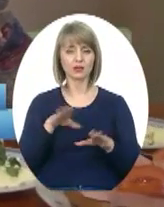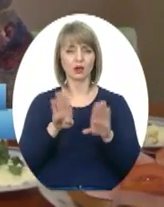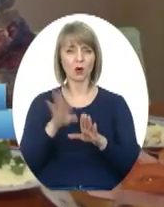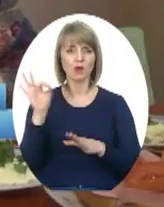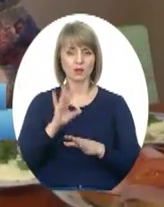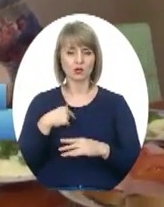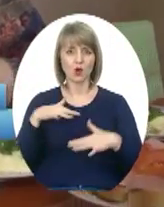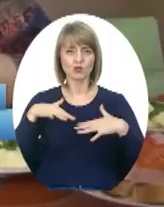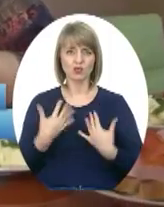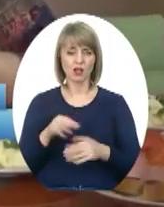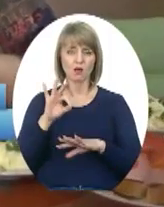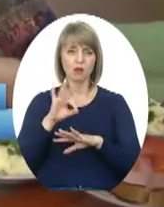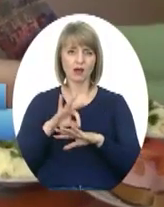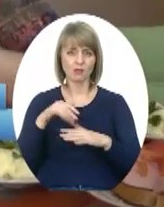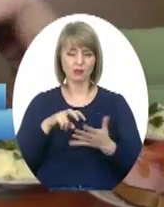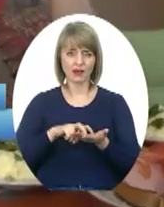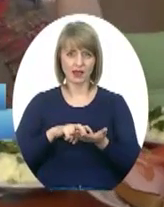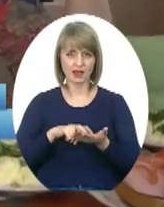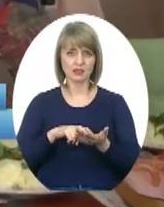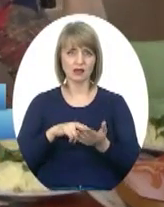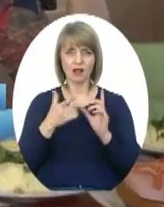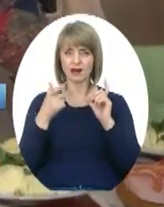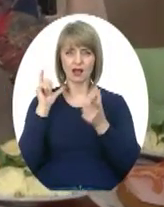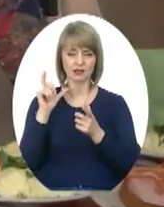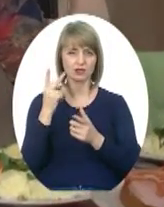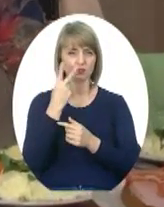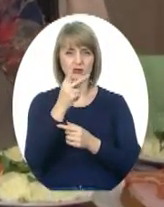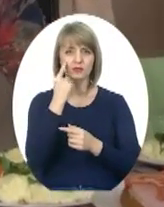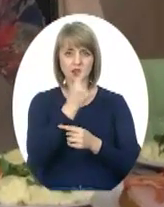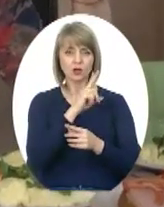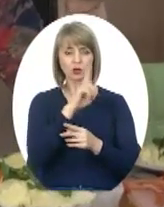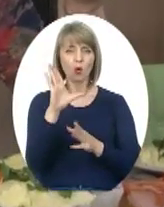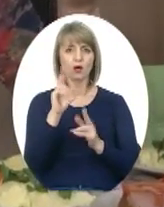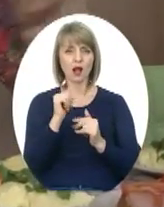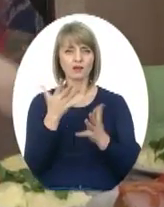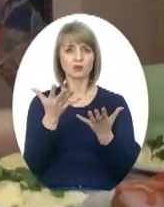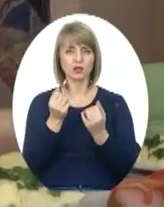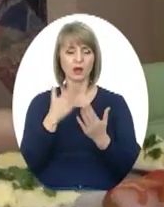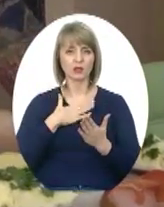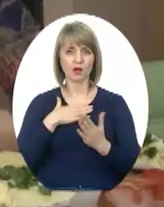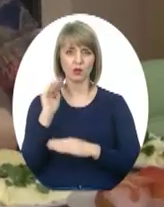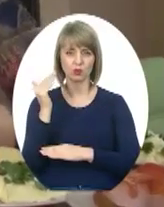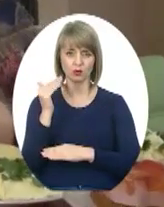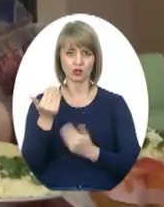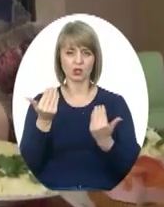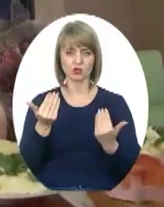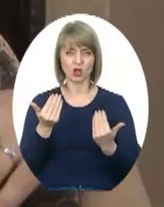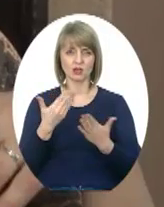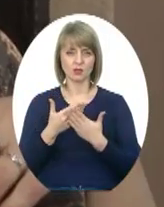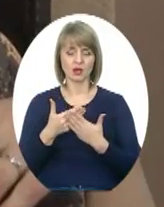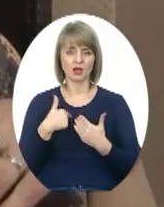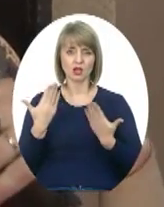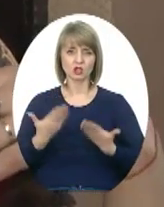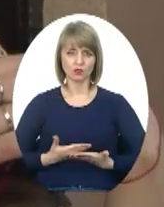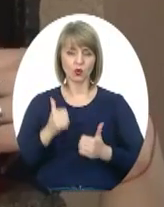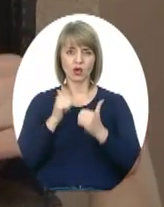постоянно бояться. Постоянно оглядываться, заглядывать в глаза, да, кому-то, кто как смотрит на моего ребенка, как его воспринимает общество. Я